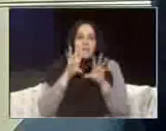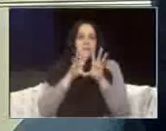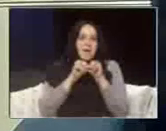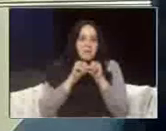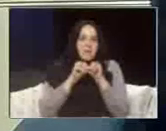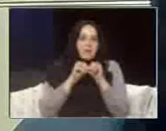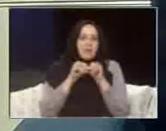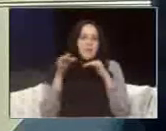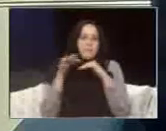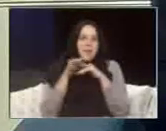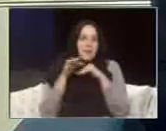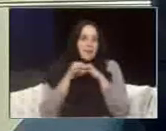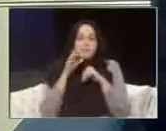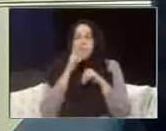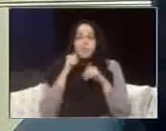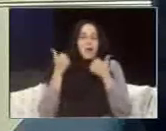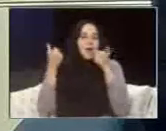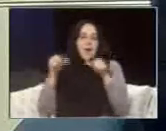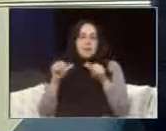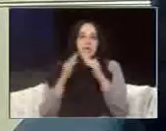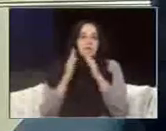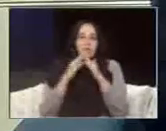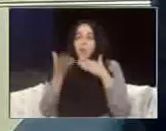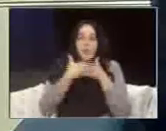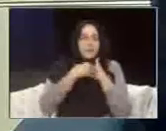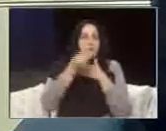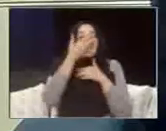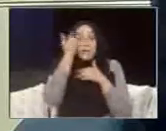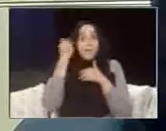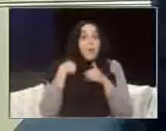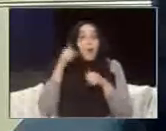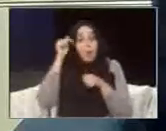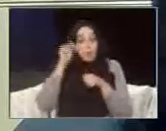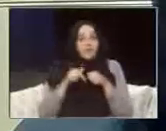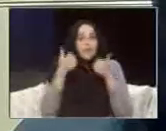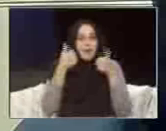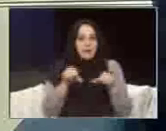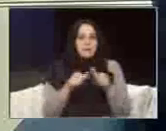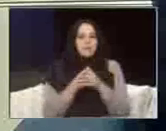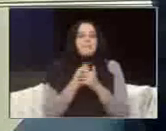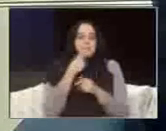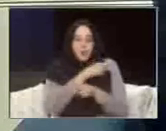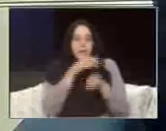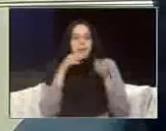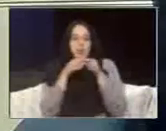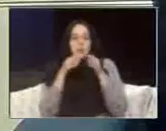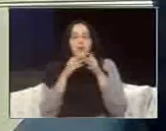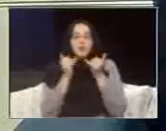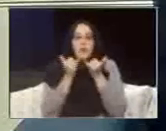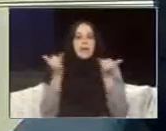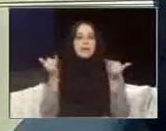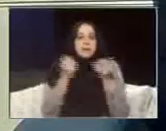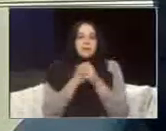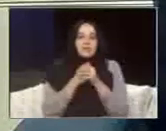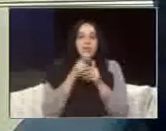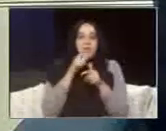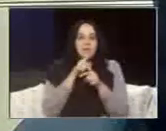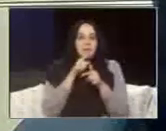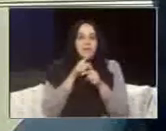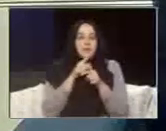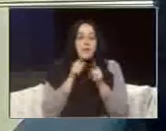من البيت ما زدتش العده ما كملتش العده يعني. طيب وما كنتش نعرف ثاني ما كنتش نعرف. نسألك هل هل هل هل وقعت لك